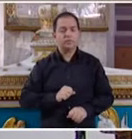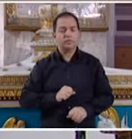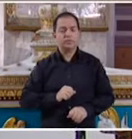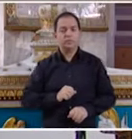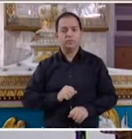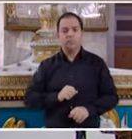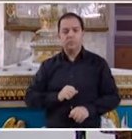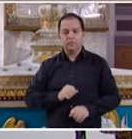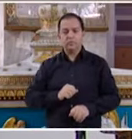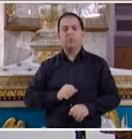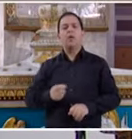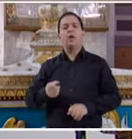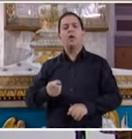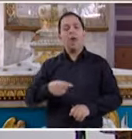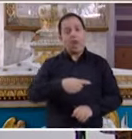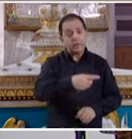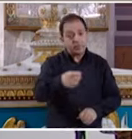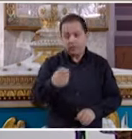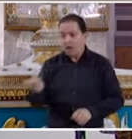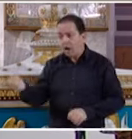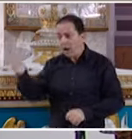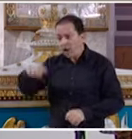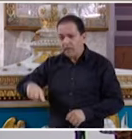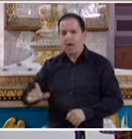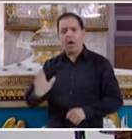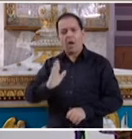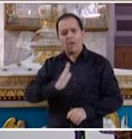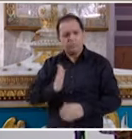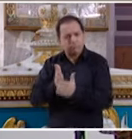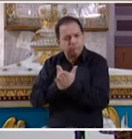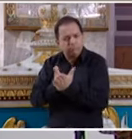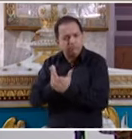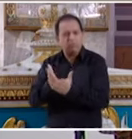πείθεστε της ηγουμένης ημών και